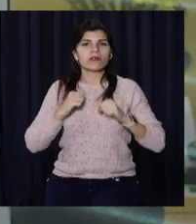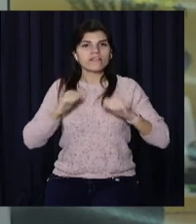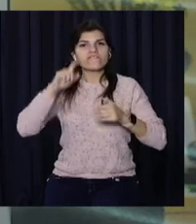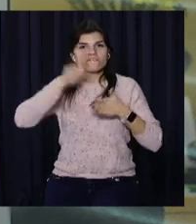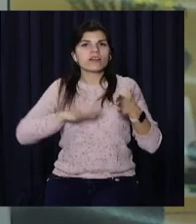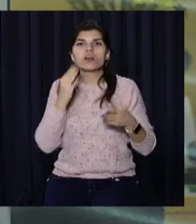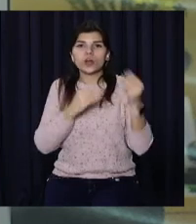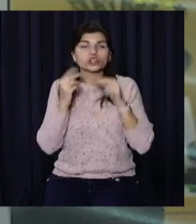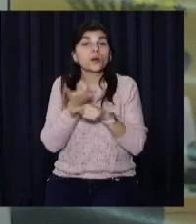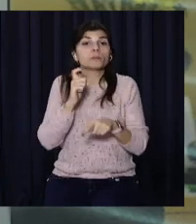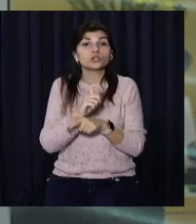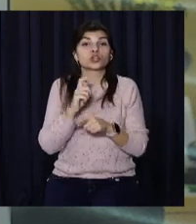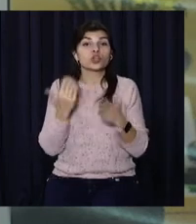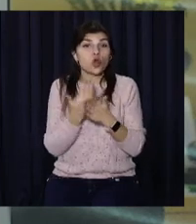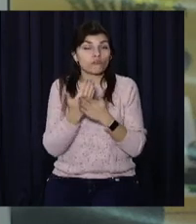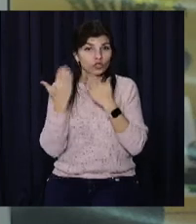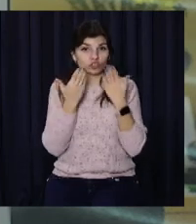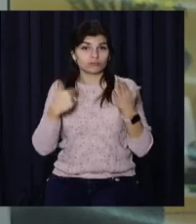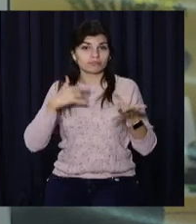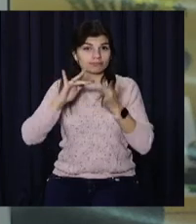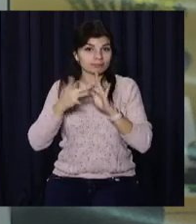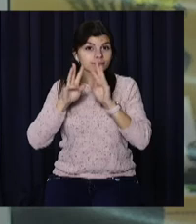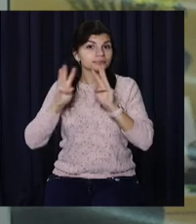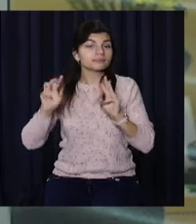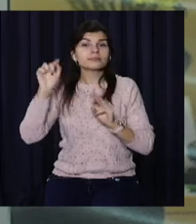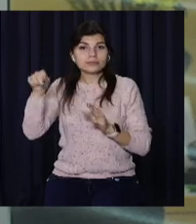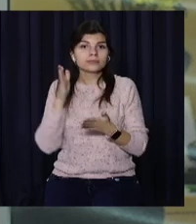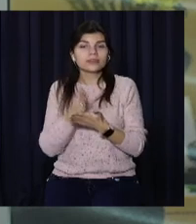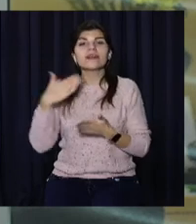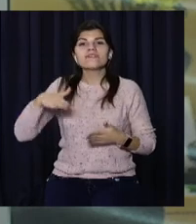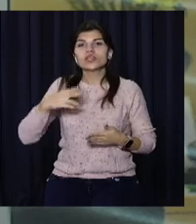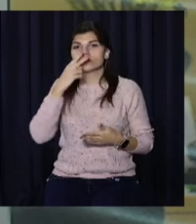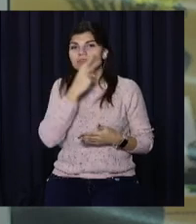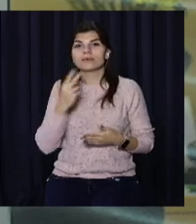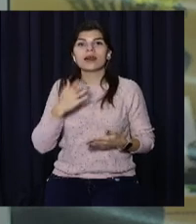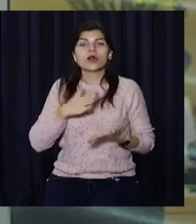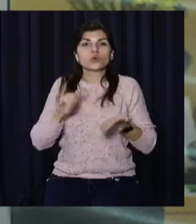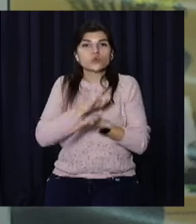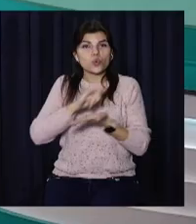краще. Більше новин читайте на нашому сайті opentv.media, сюжети переглядайте на